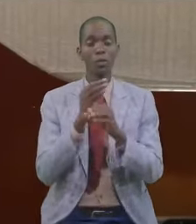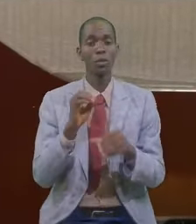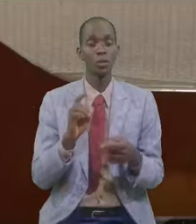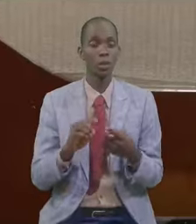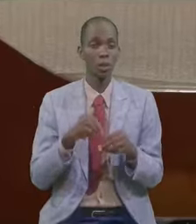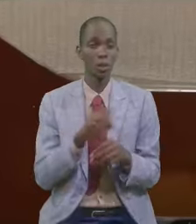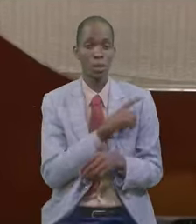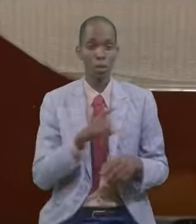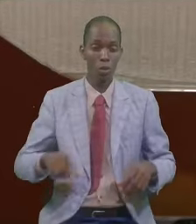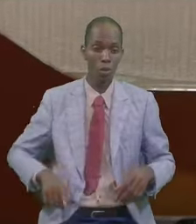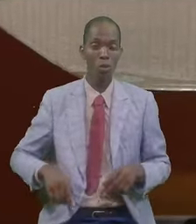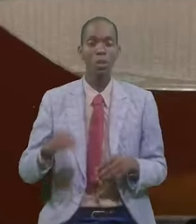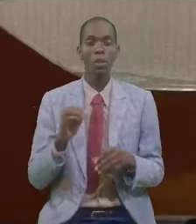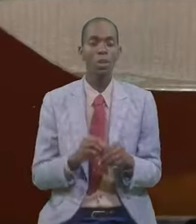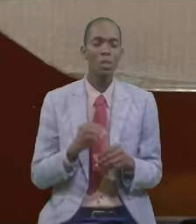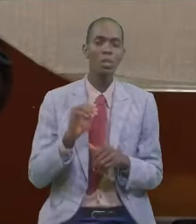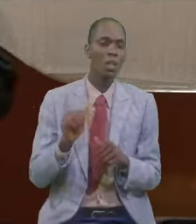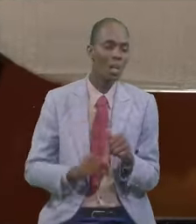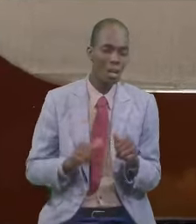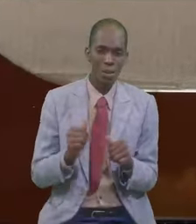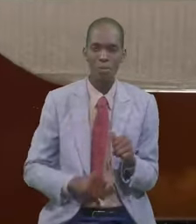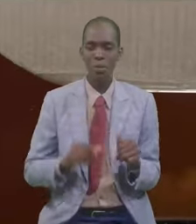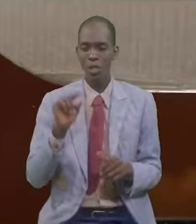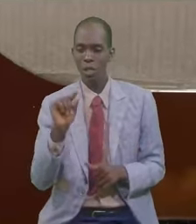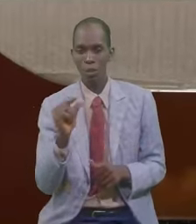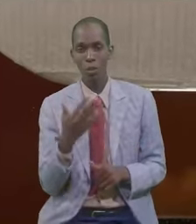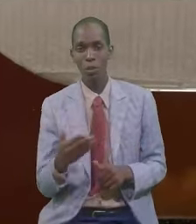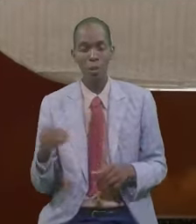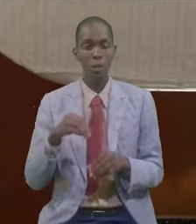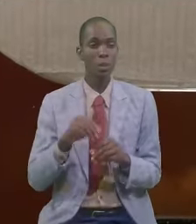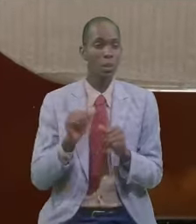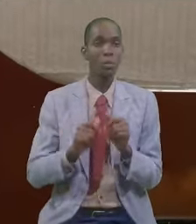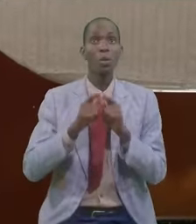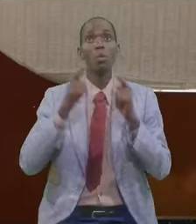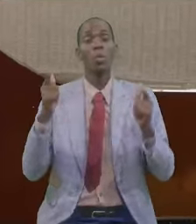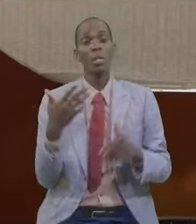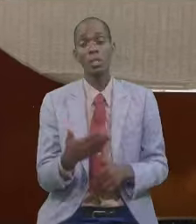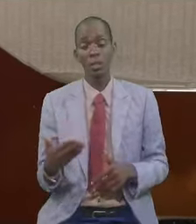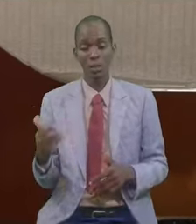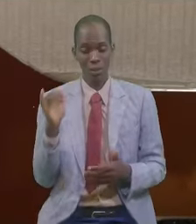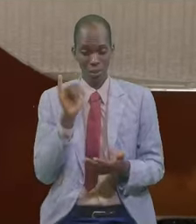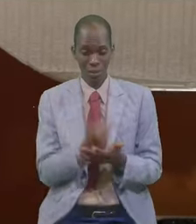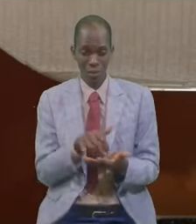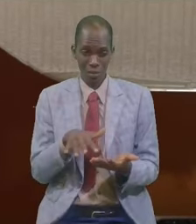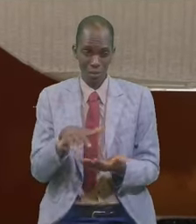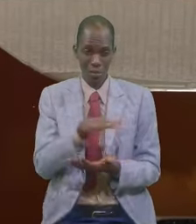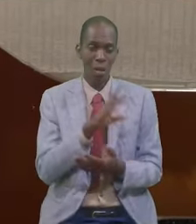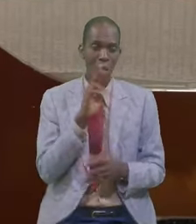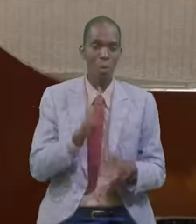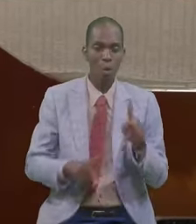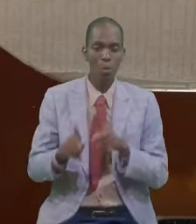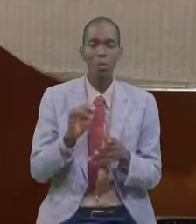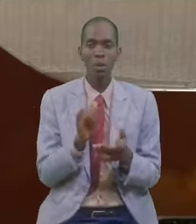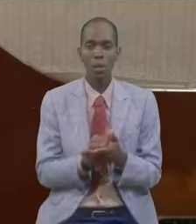chaque moindre chose, dans chaque grande chose, ce sont les gens-là qui sont bénis en étudiant